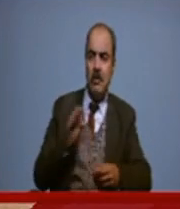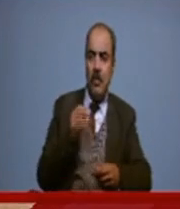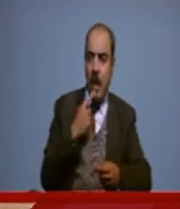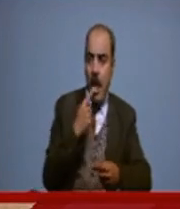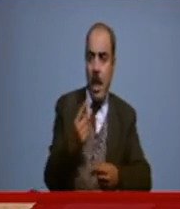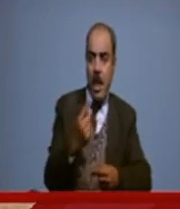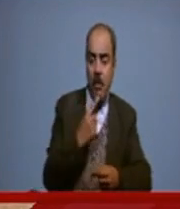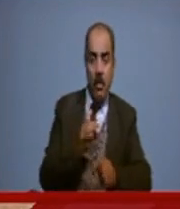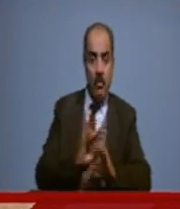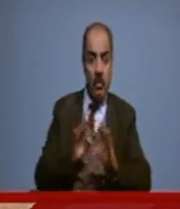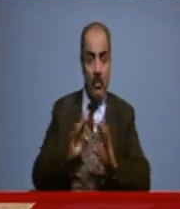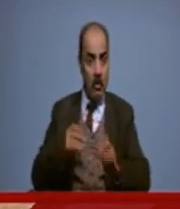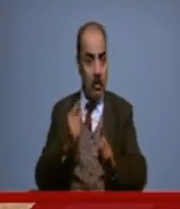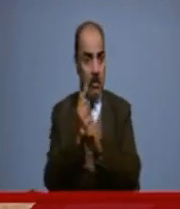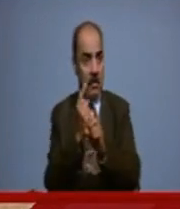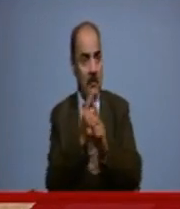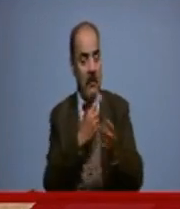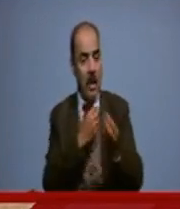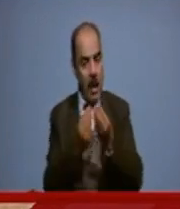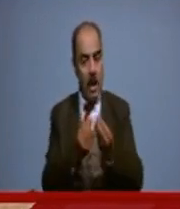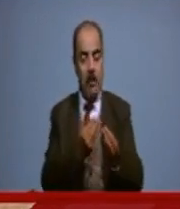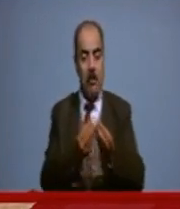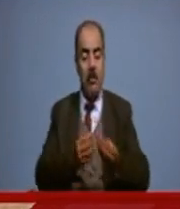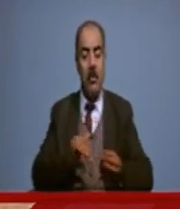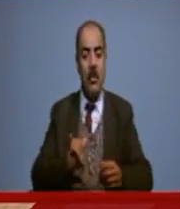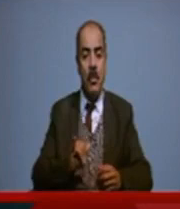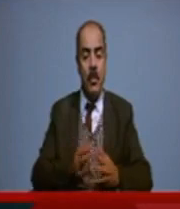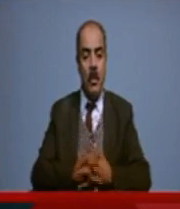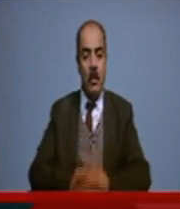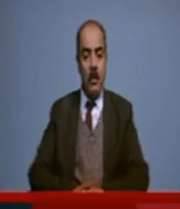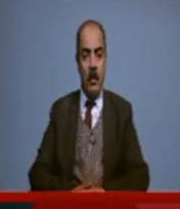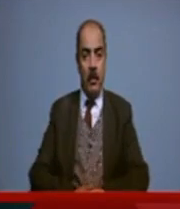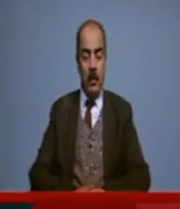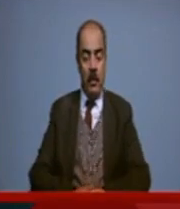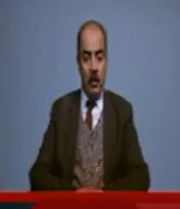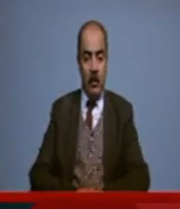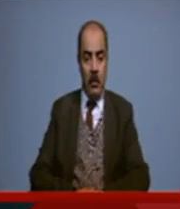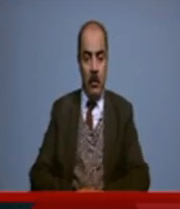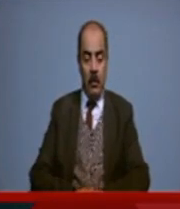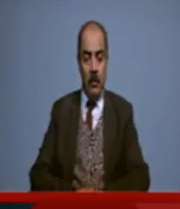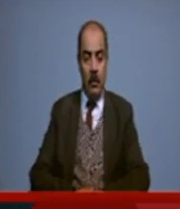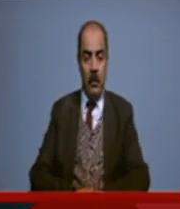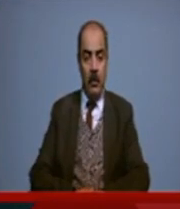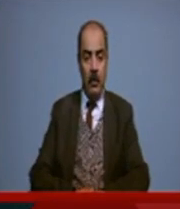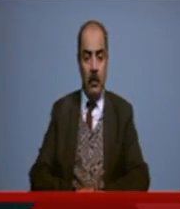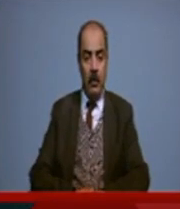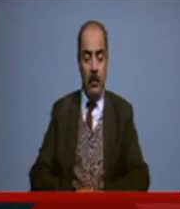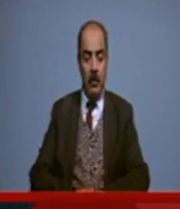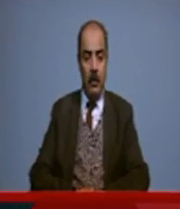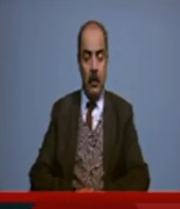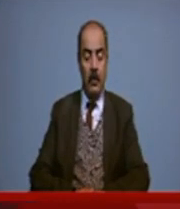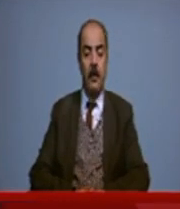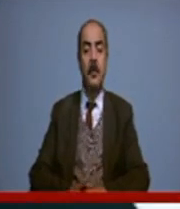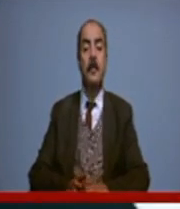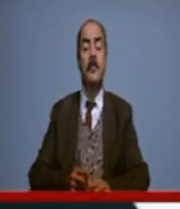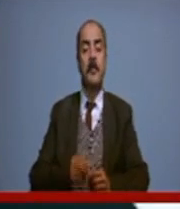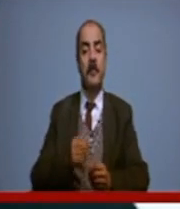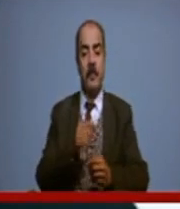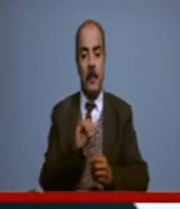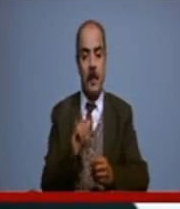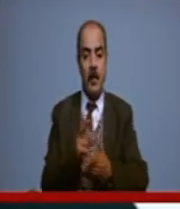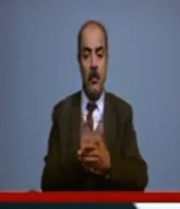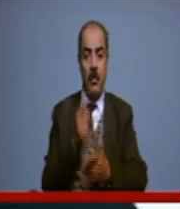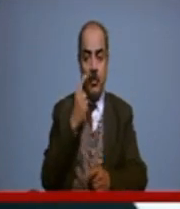هذه المجالات ان احنا بنقول ان احنا من سبتمبر 2016 لم يخرج قارب واحد او مواطن